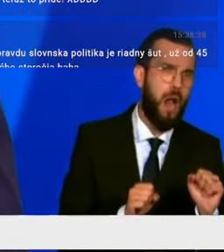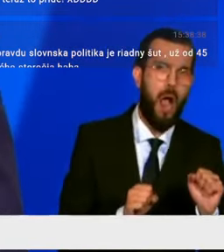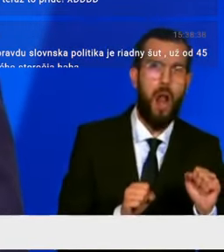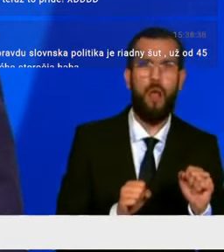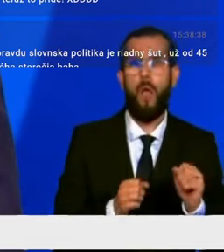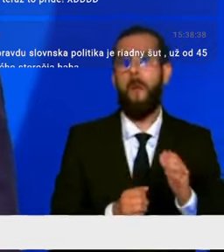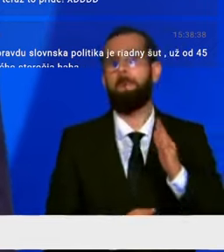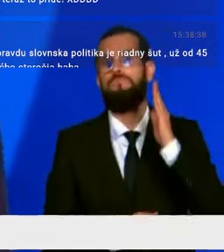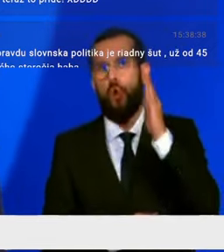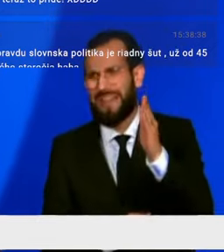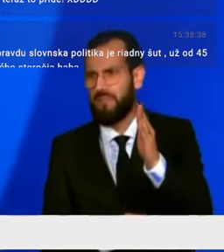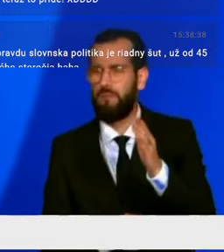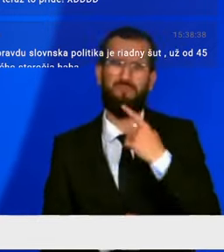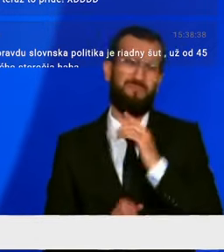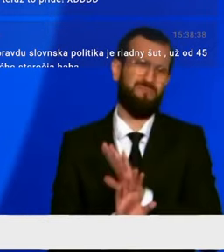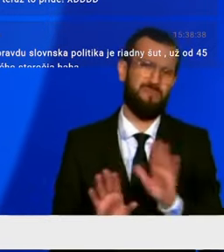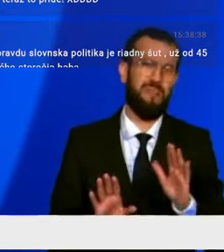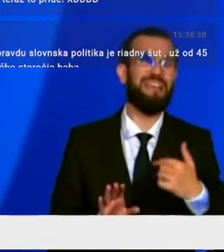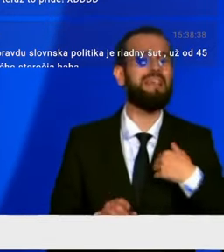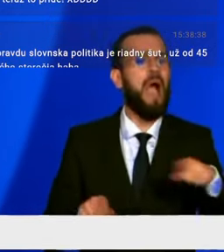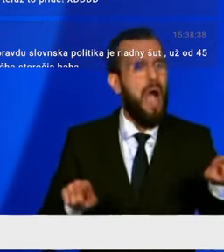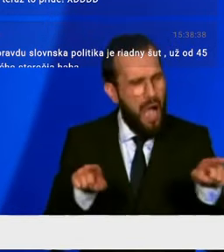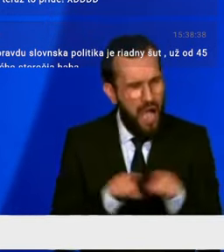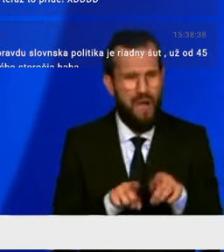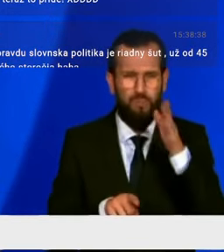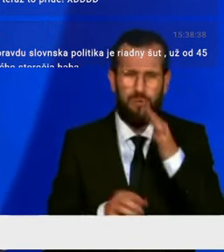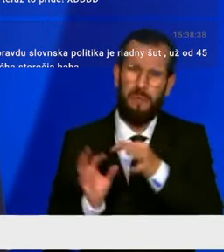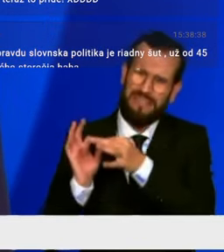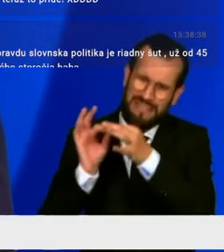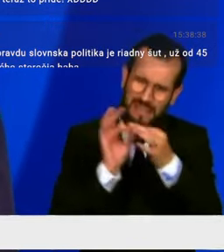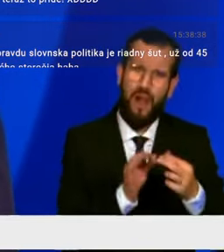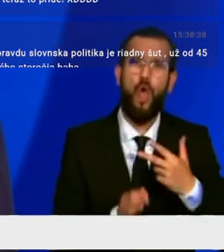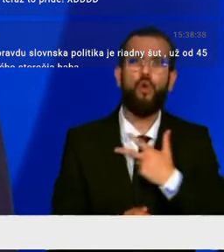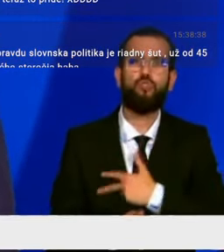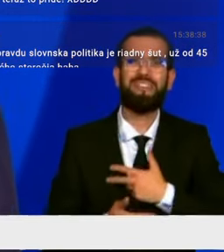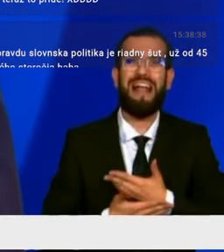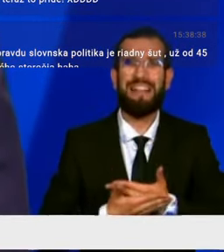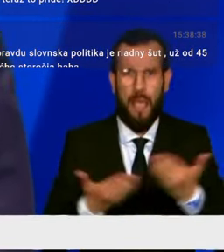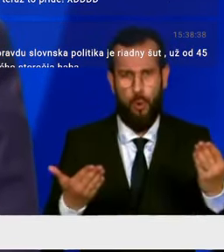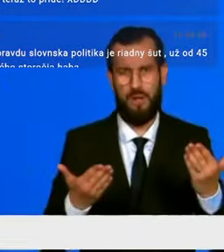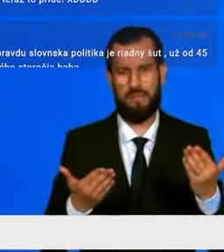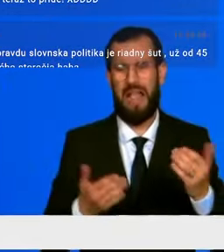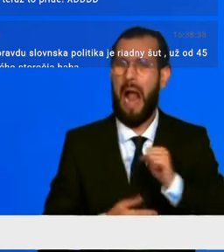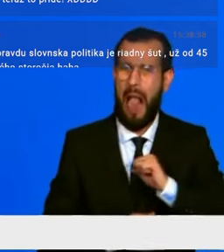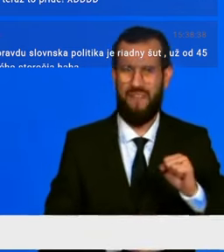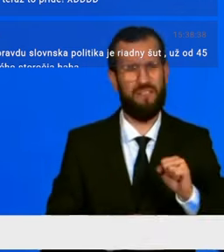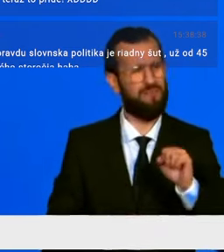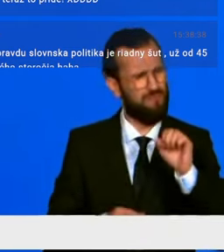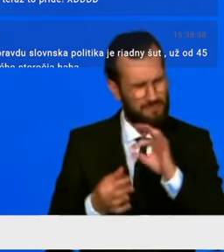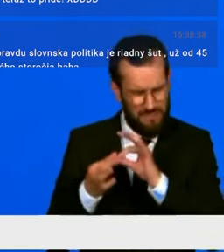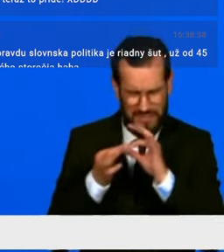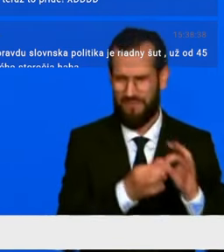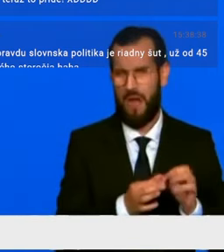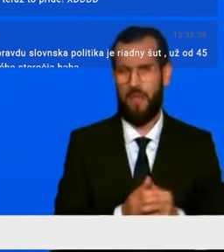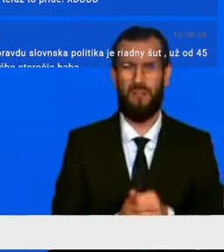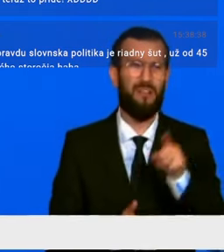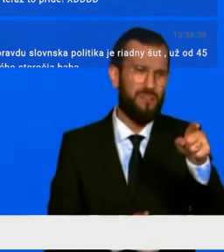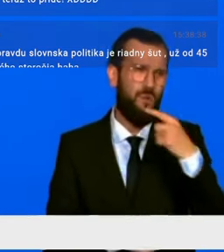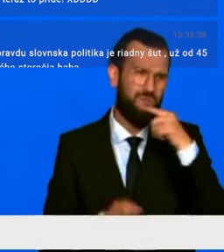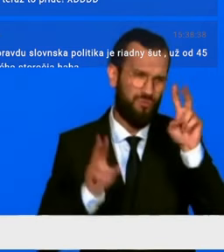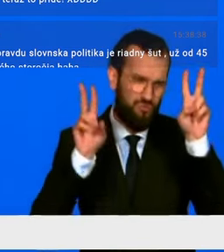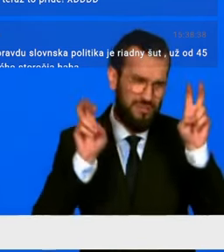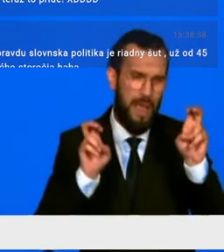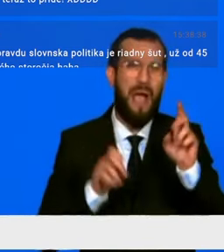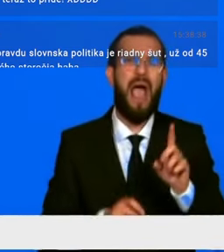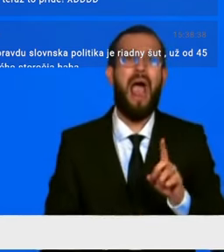progresívcov lebo som sa narodil a zomriem sociálnym demokratom ktorý je ľavičiar A preto ak hovoríte o tom vlastenectve